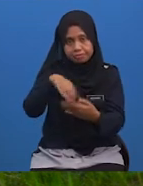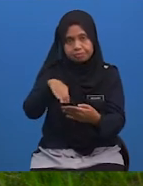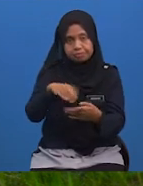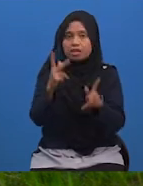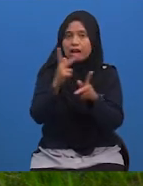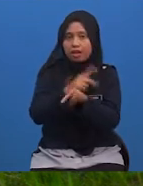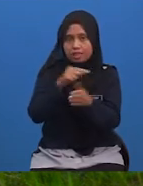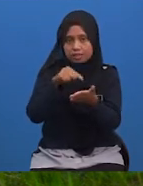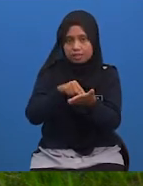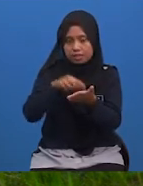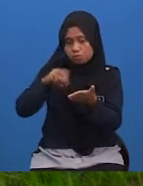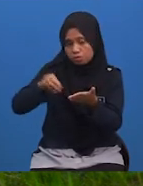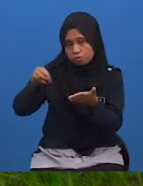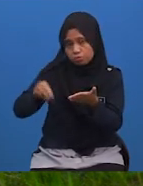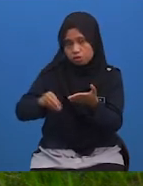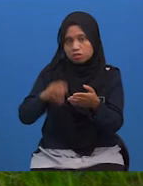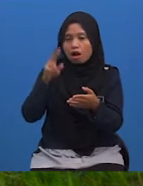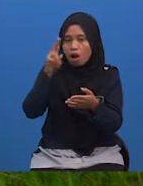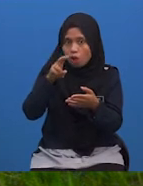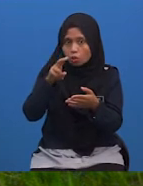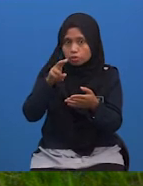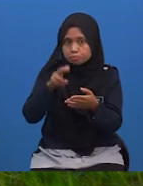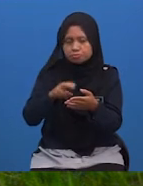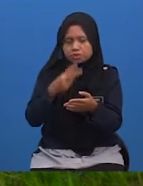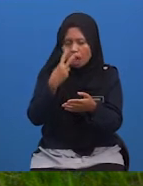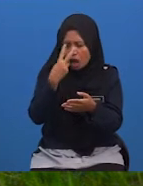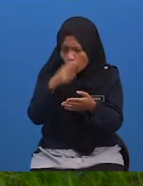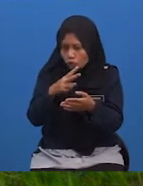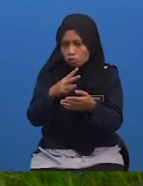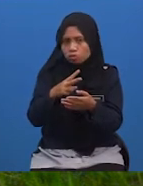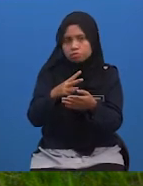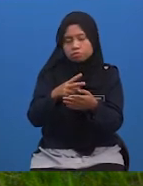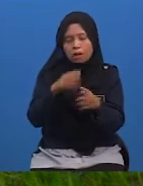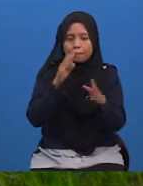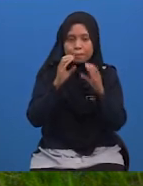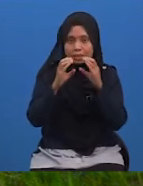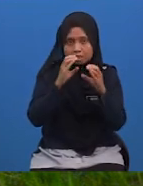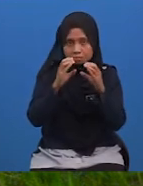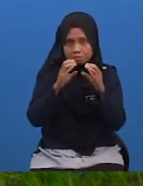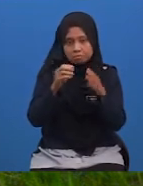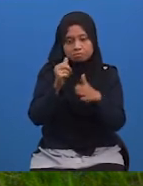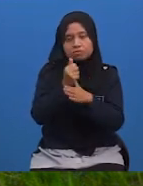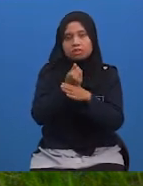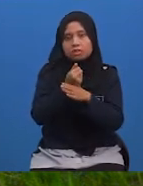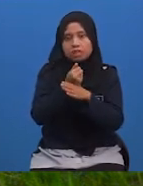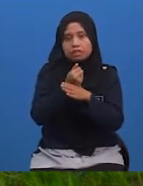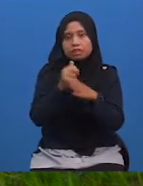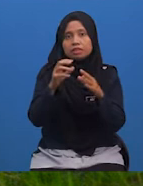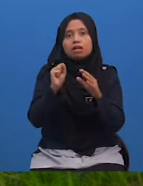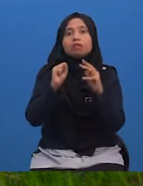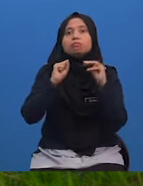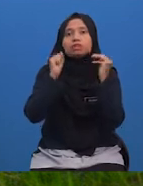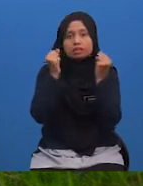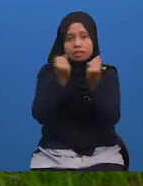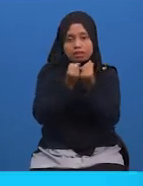Kali ini murid-murid harus meneliti setiap perbualan antara masyarakat